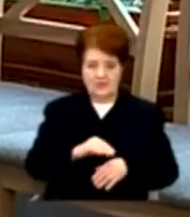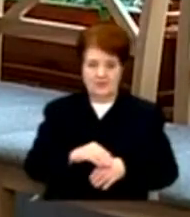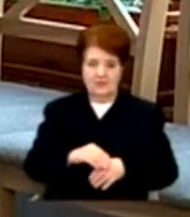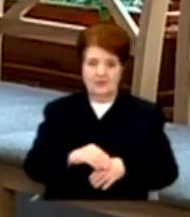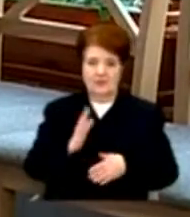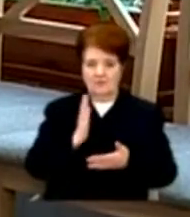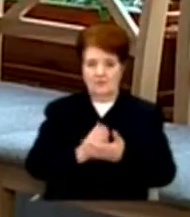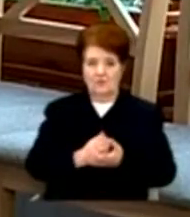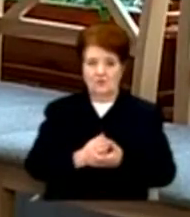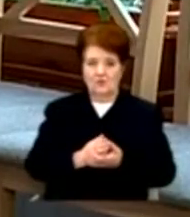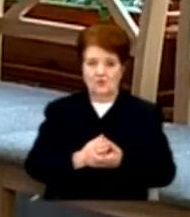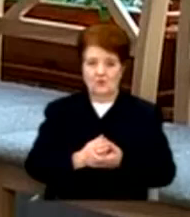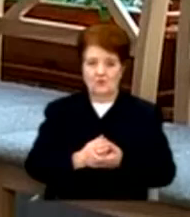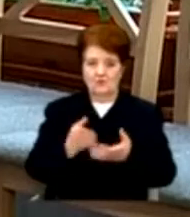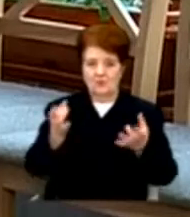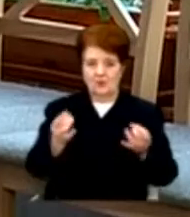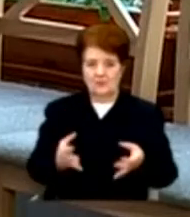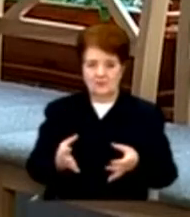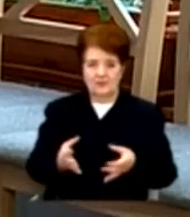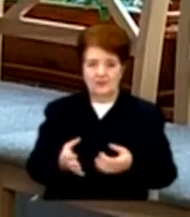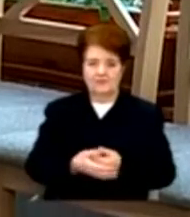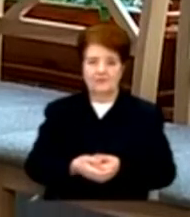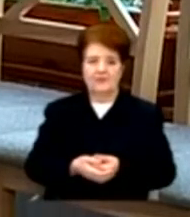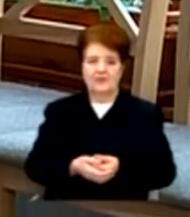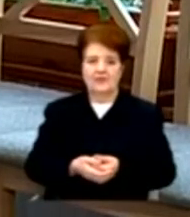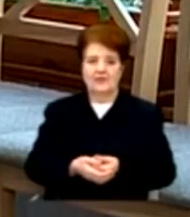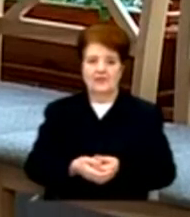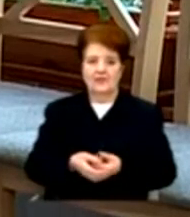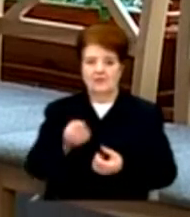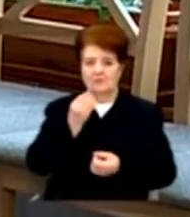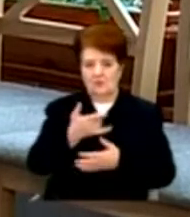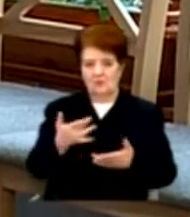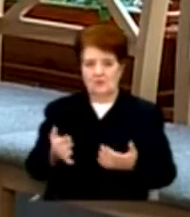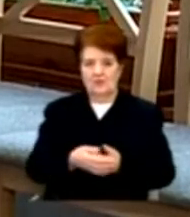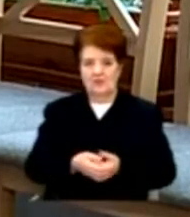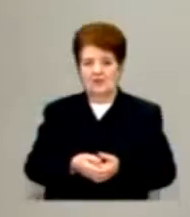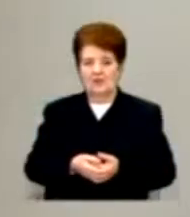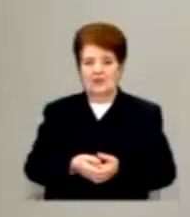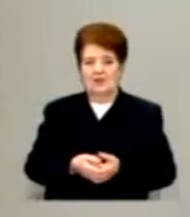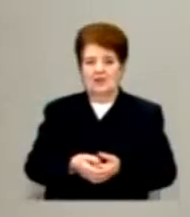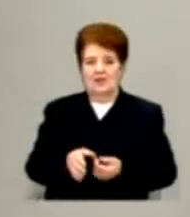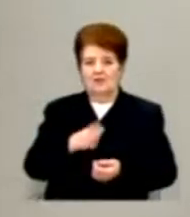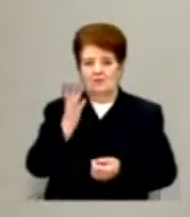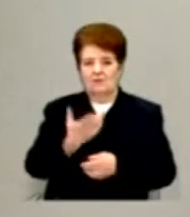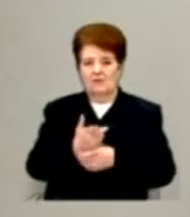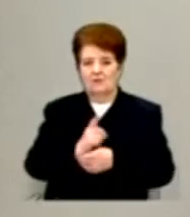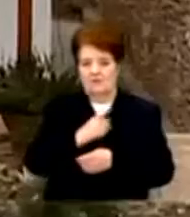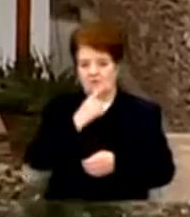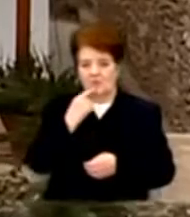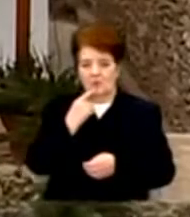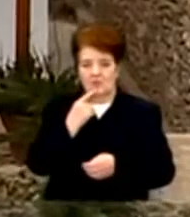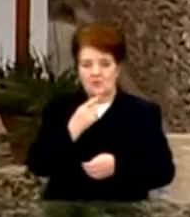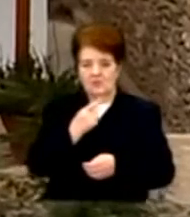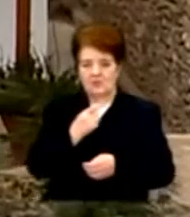avut oaspeți. E clar că foarte mulți sunt din România. Avem foarte mulți ultimul